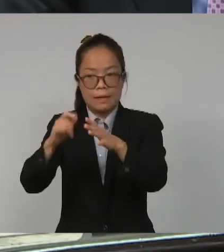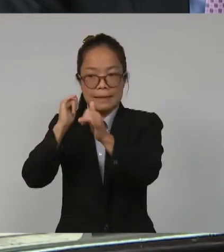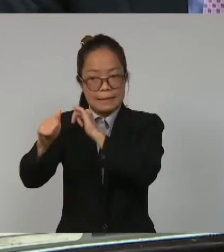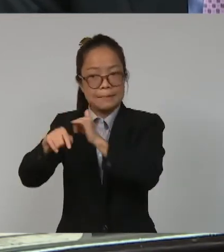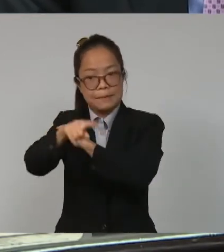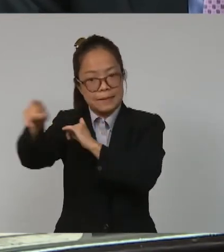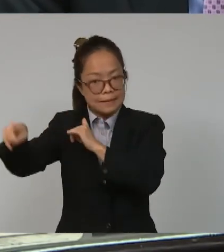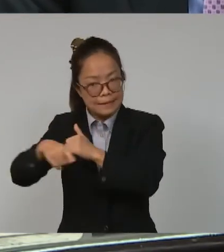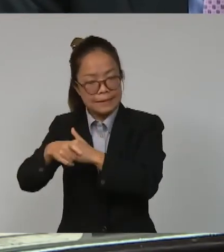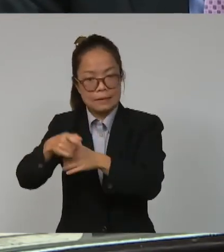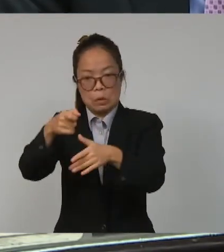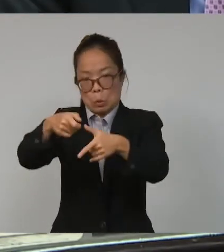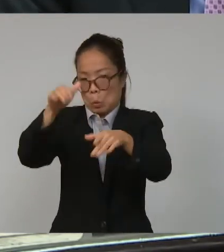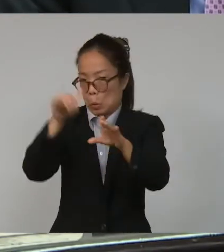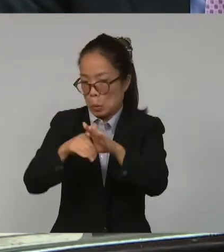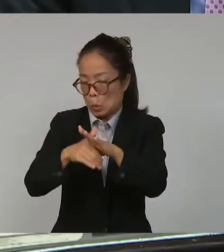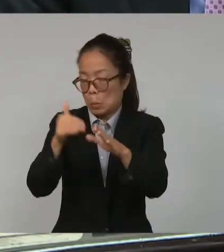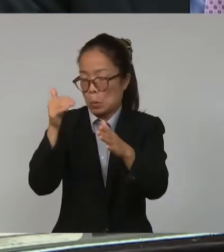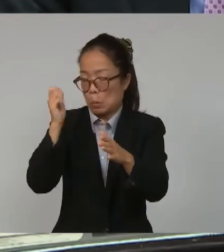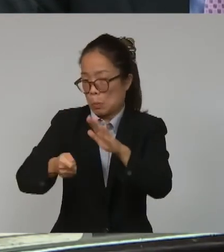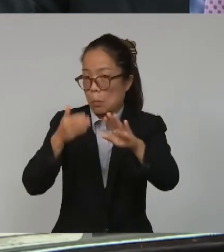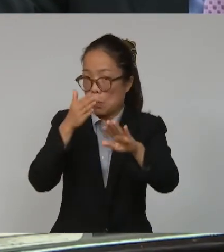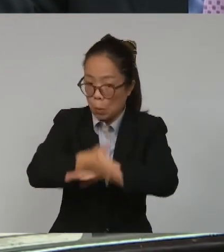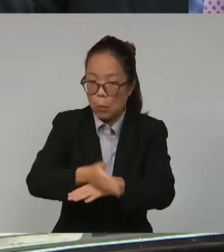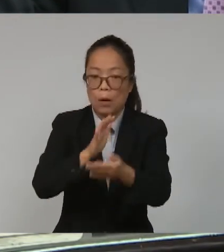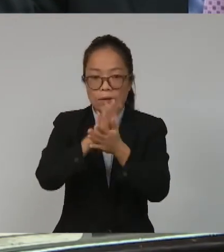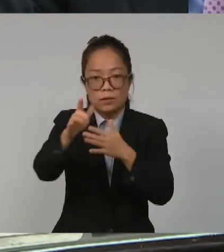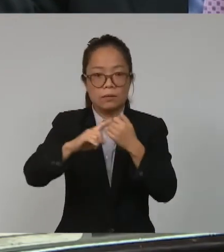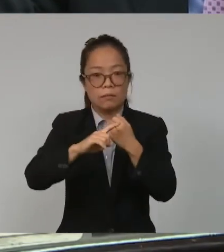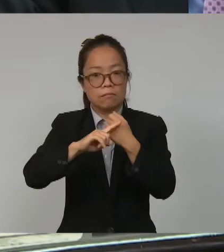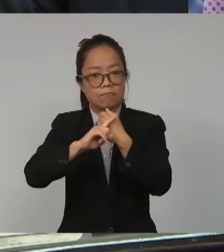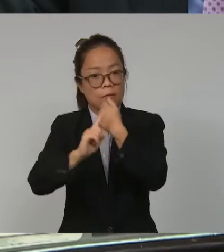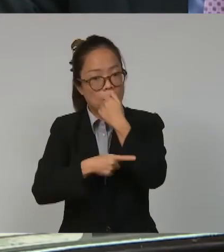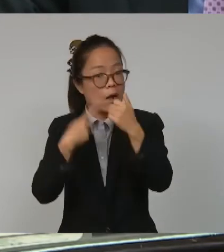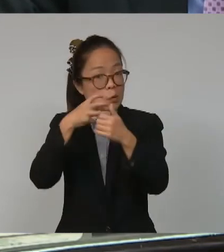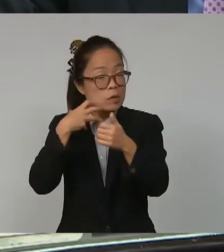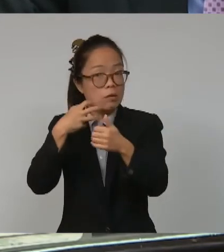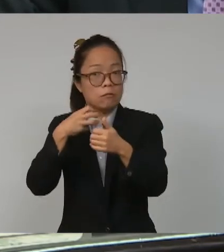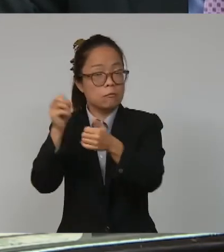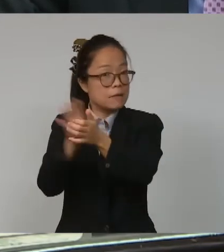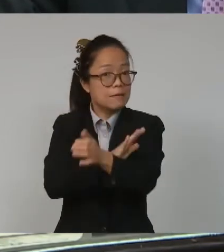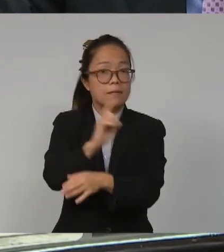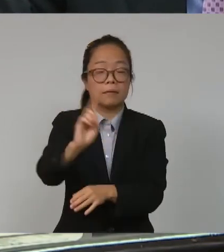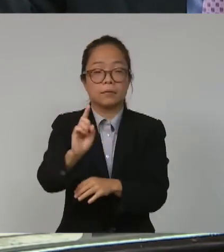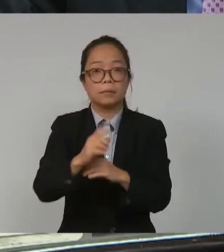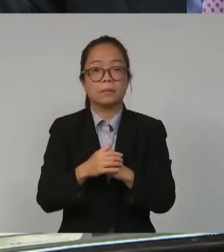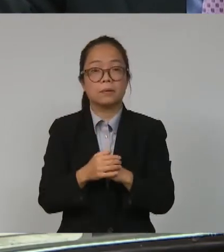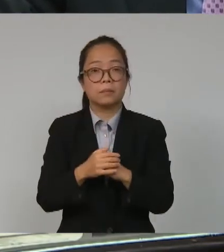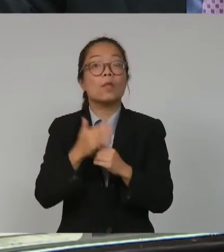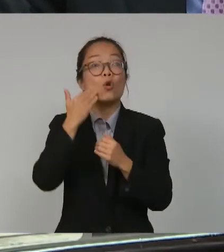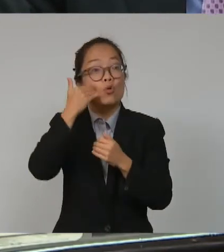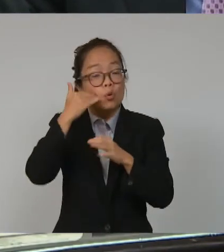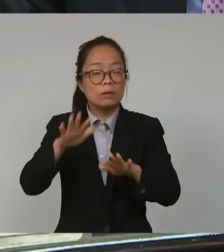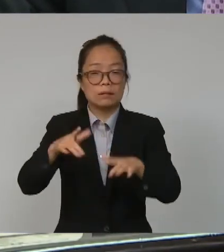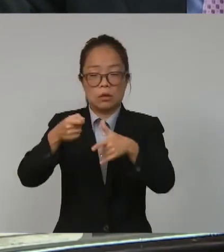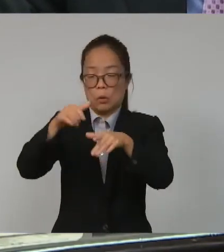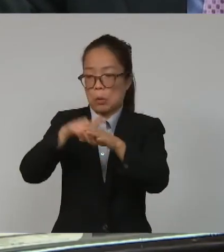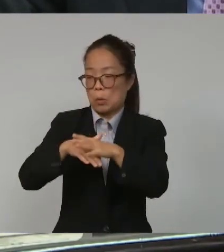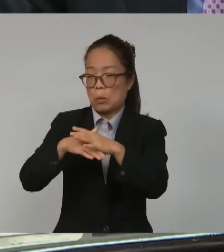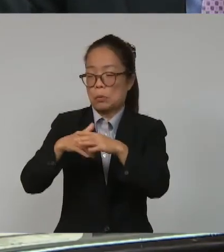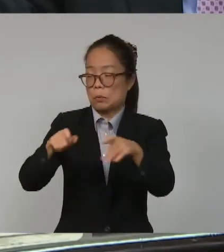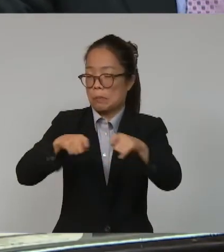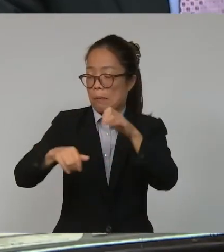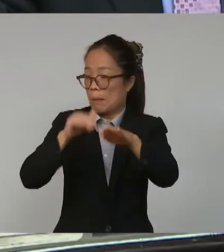民公民投票通过以后，它造成的法律效果是什么？今天如果照公投案的通